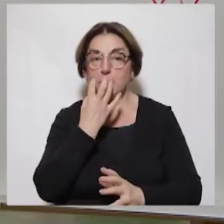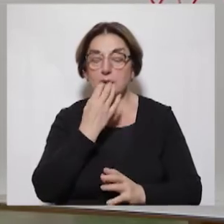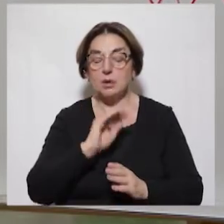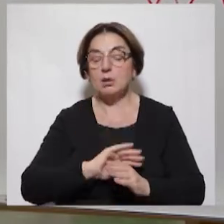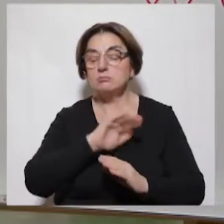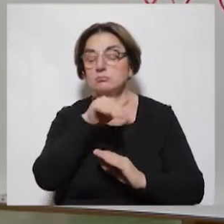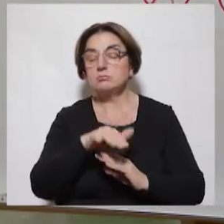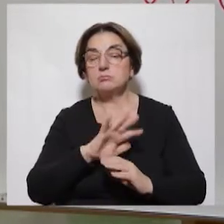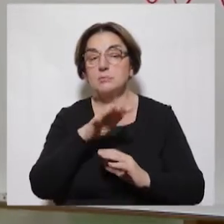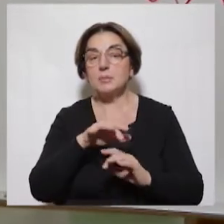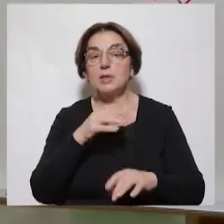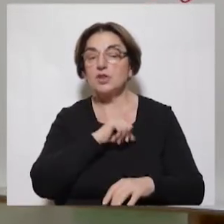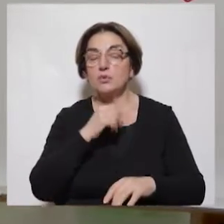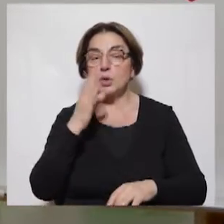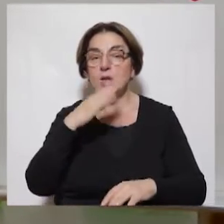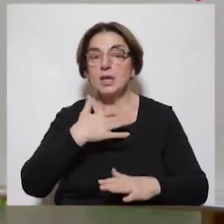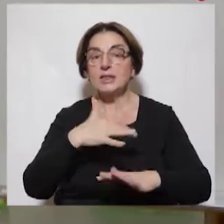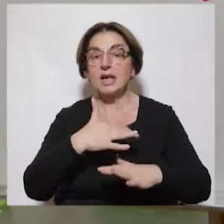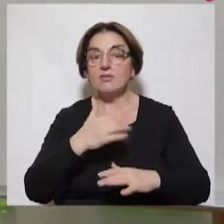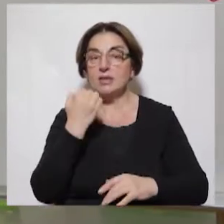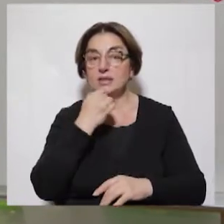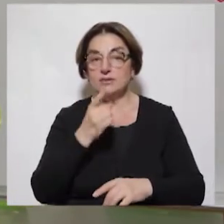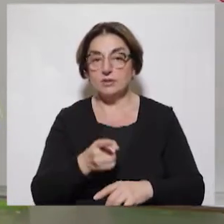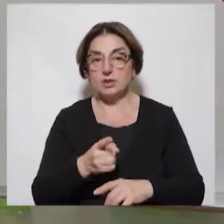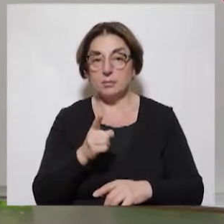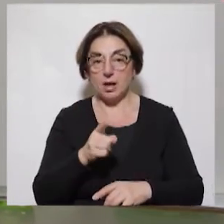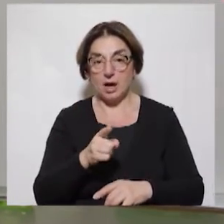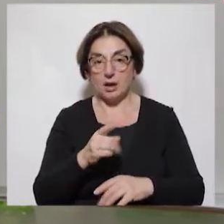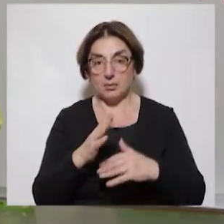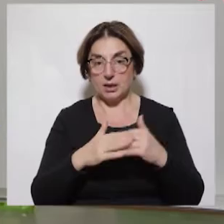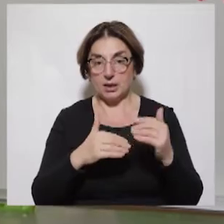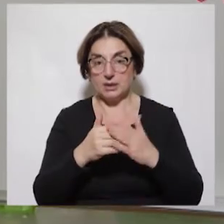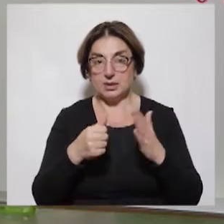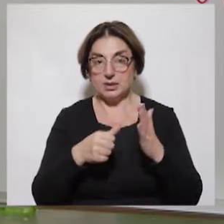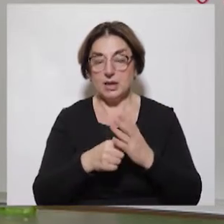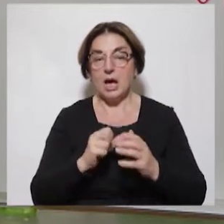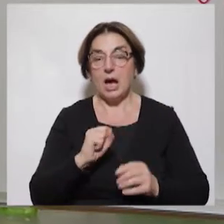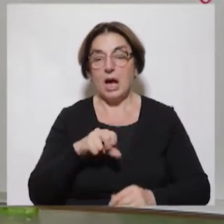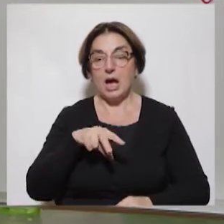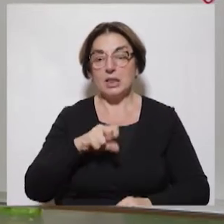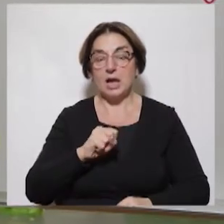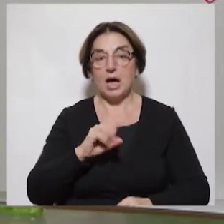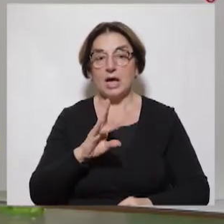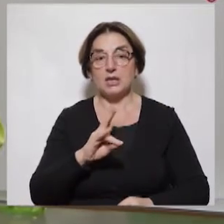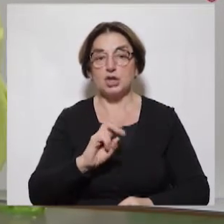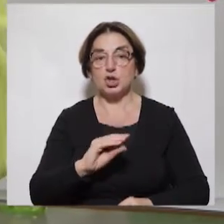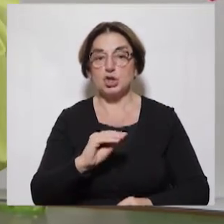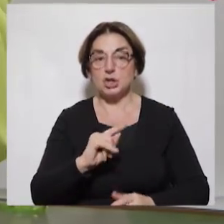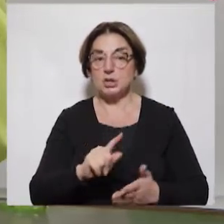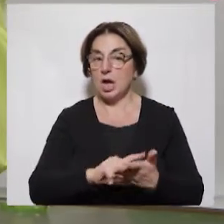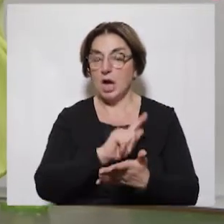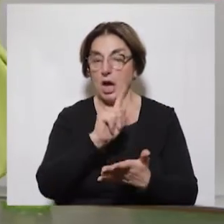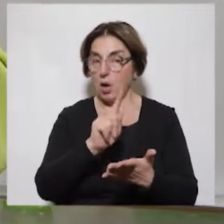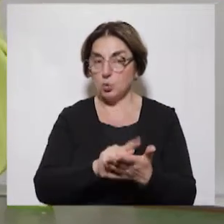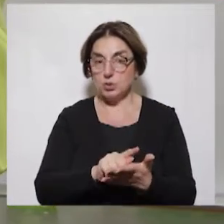ტემპერატურაზე გადმოედინება თხევადი ნივთიერება. მაგრამ ამ ხელსაწყოს კერძოდ ალონჟის გამოყენება აუცილებელია,